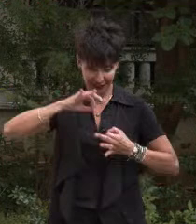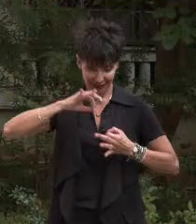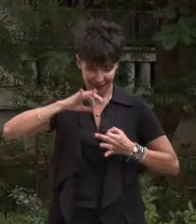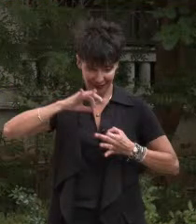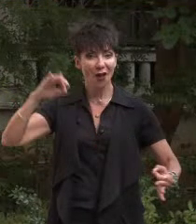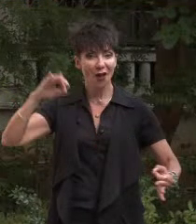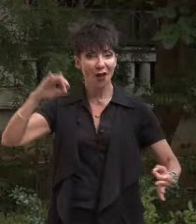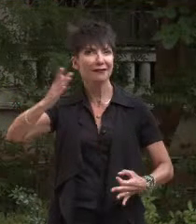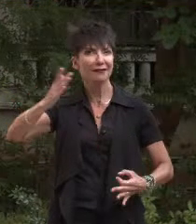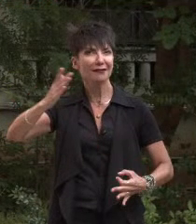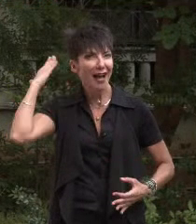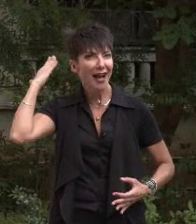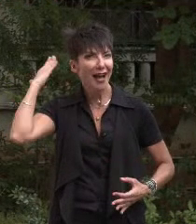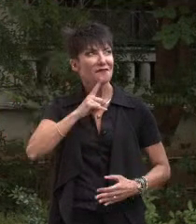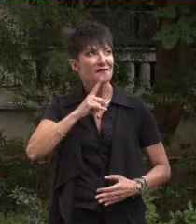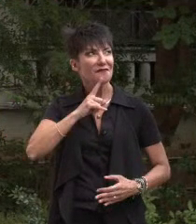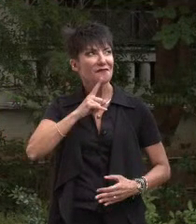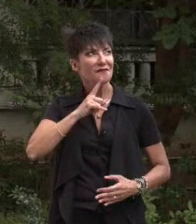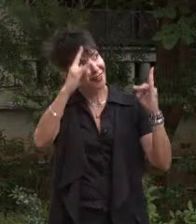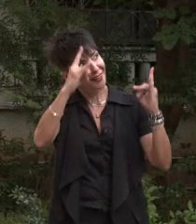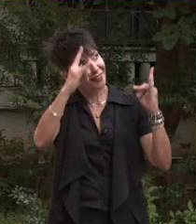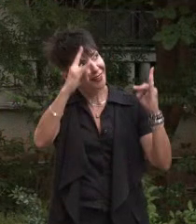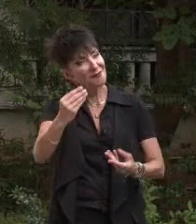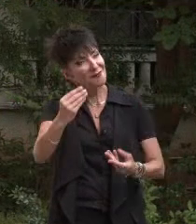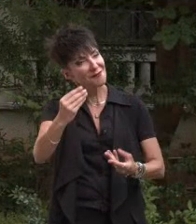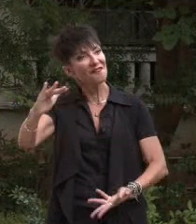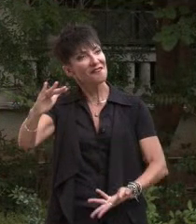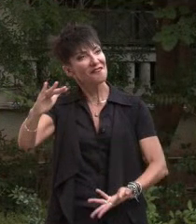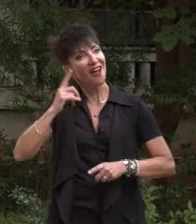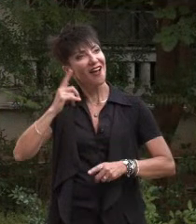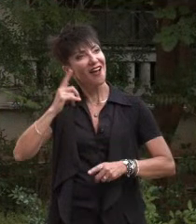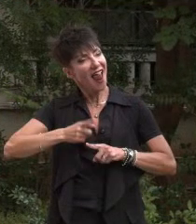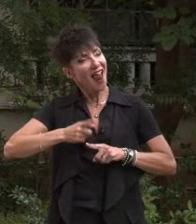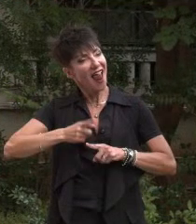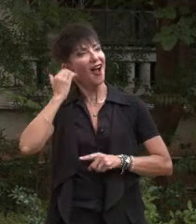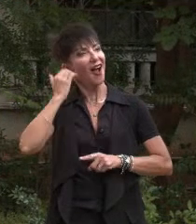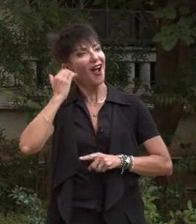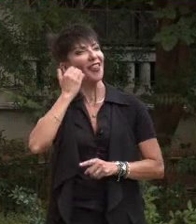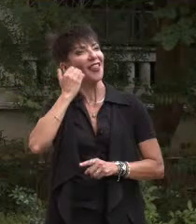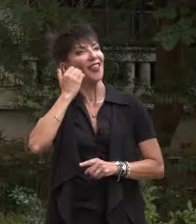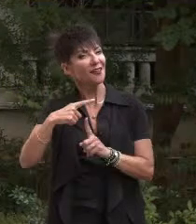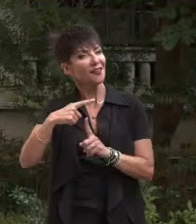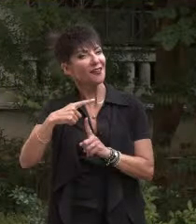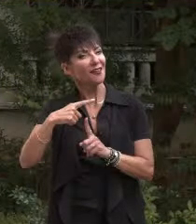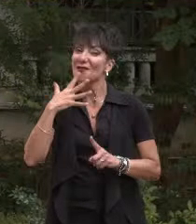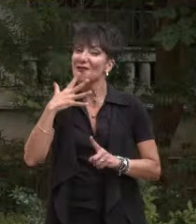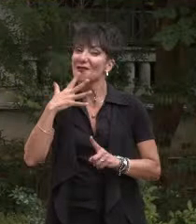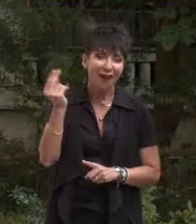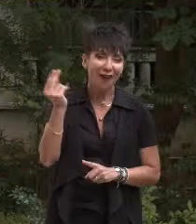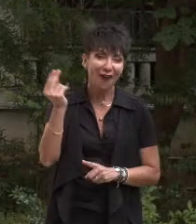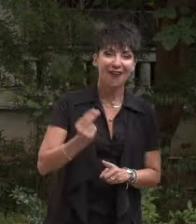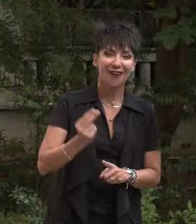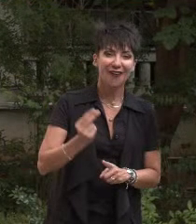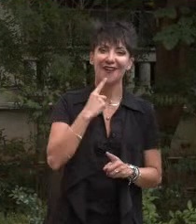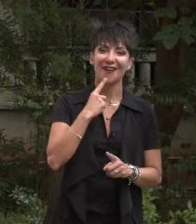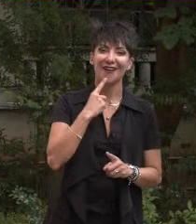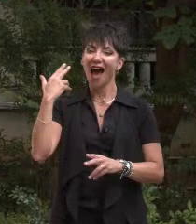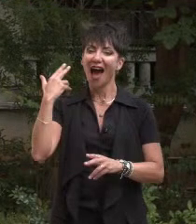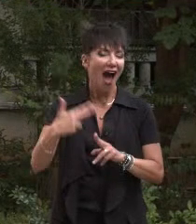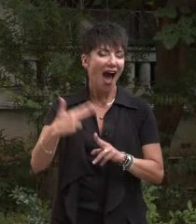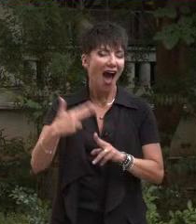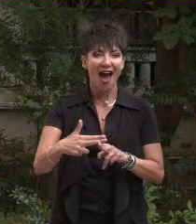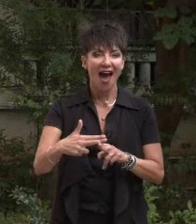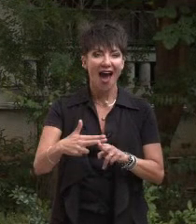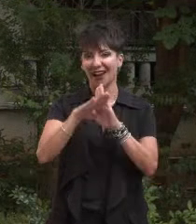κάποτε εσείς στο Νομισματικό Μουσείο λάβατε ένα βραβείο από τον Ελληνικό Ερυθρό Σταυρό για τη μεγάλη συμβολή σας στην κοινωνία μας, στις αξίες μας